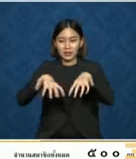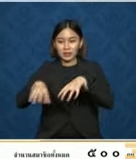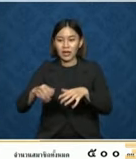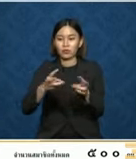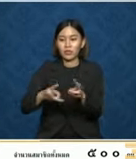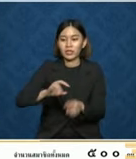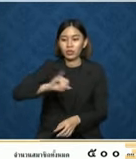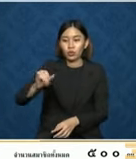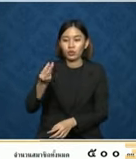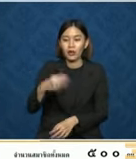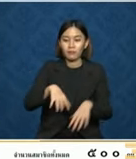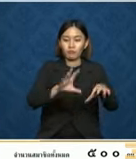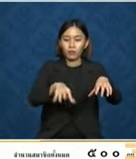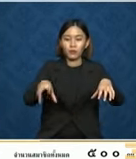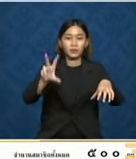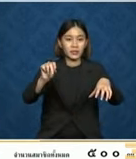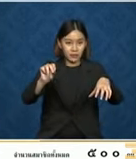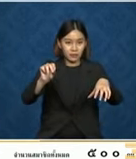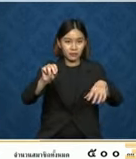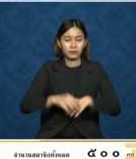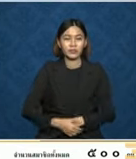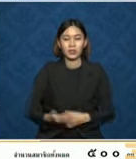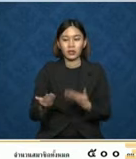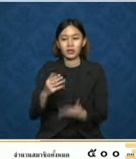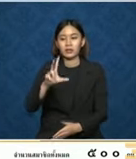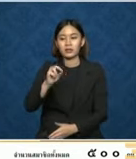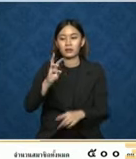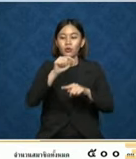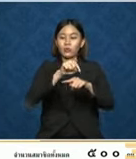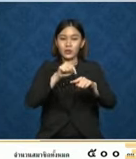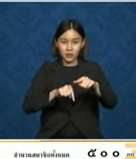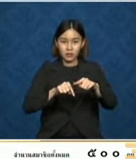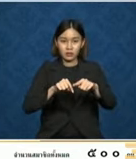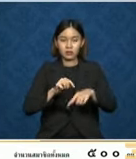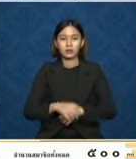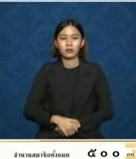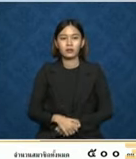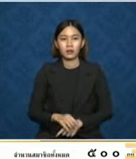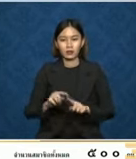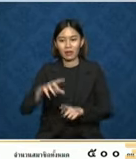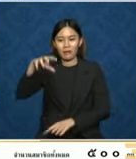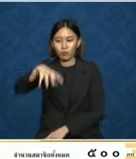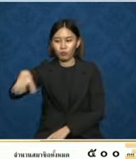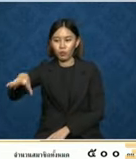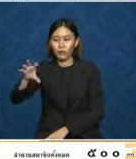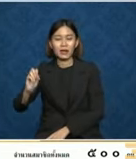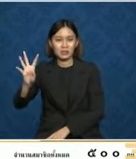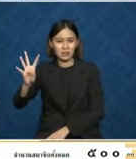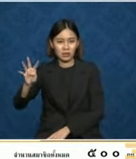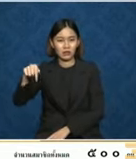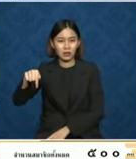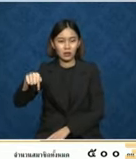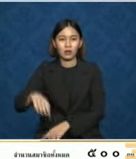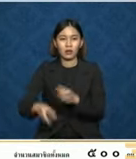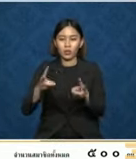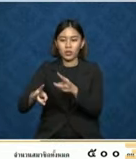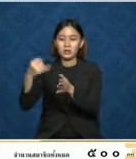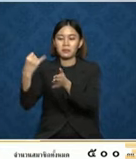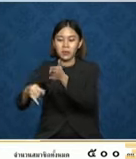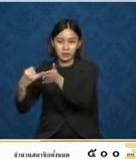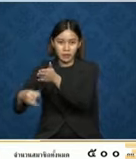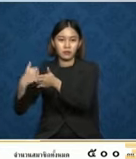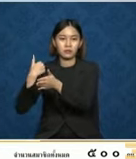ต้องเพียงแค่30แห่งหรือ 36% ในขณะที่อีก54แห่งนั้นมีการกำจัดที่ไม่ถูก